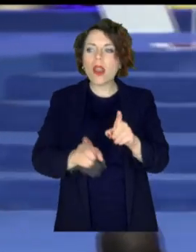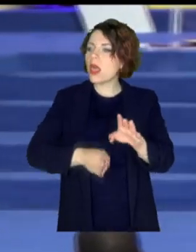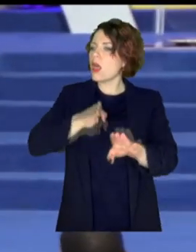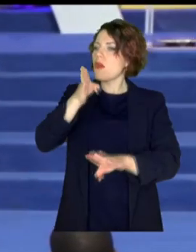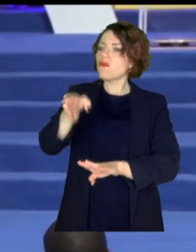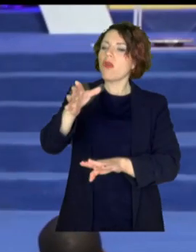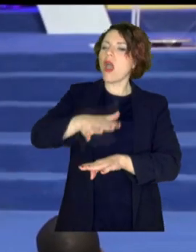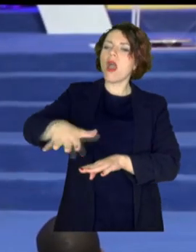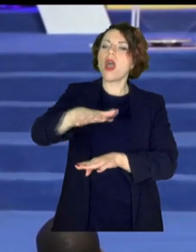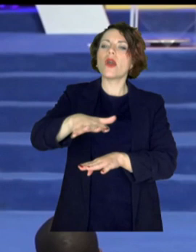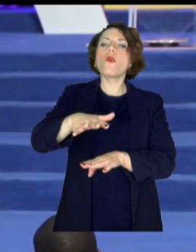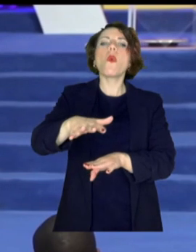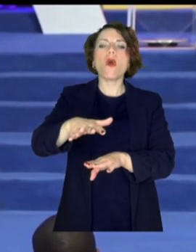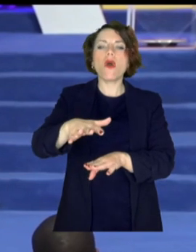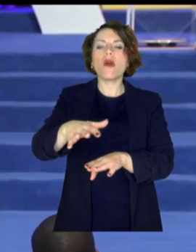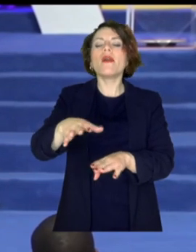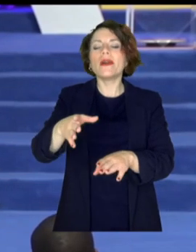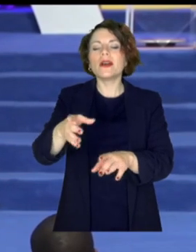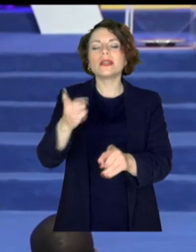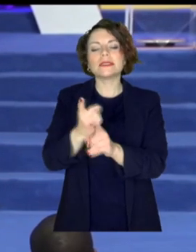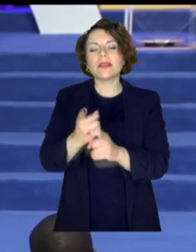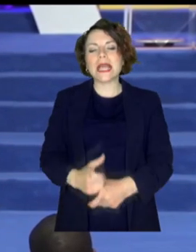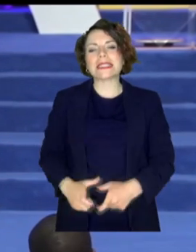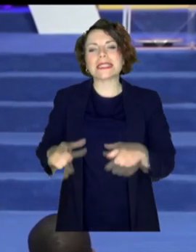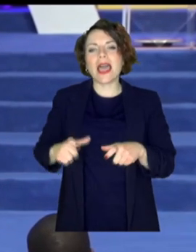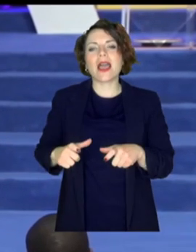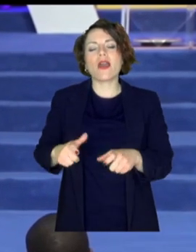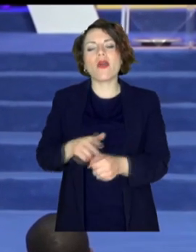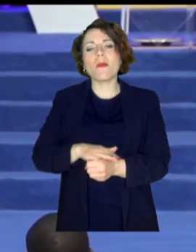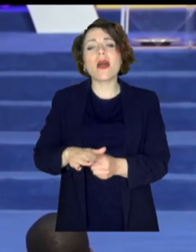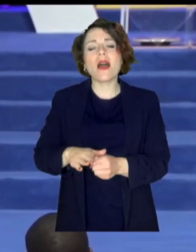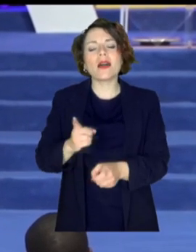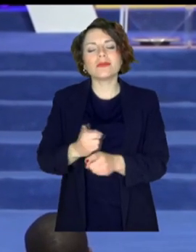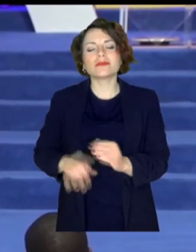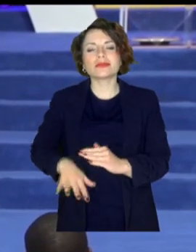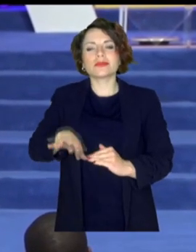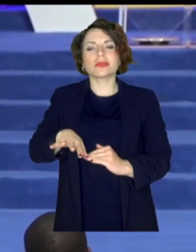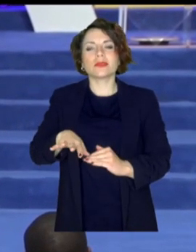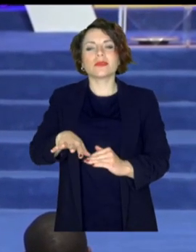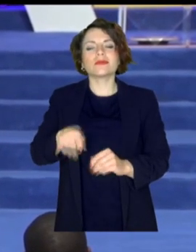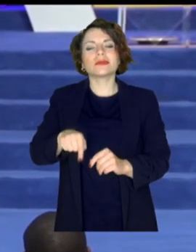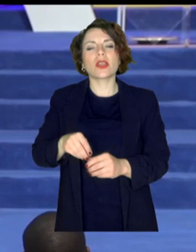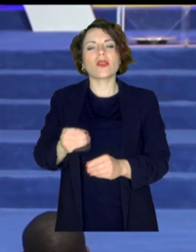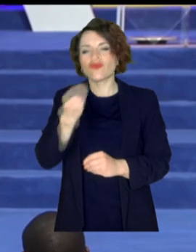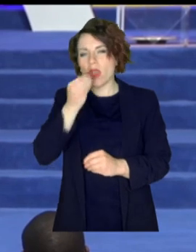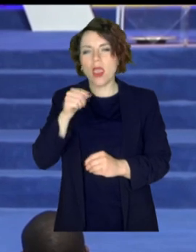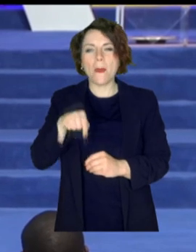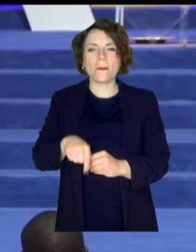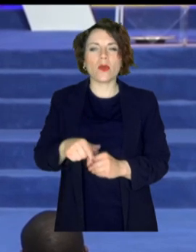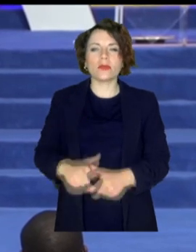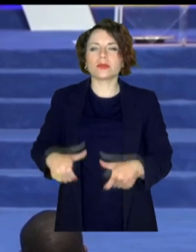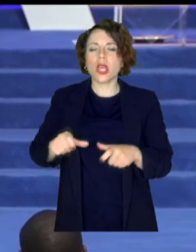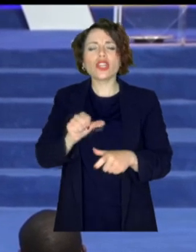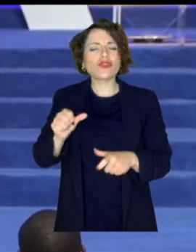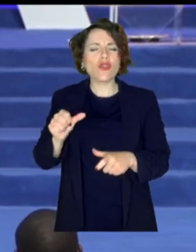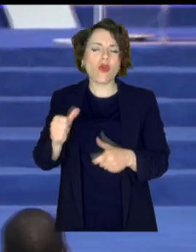e ci infilano qualcosa per riempire il sacchetto di cibo. Sono solo cose